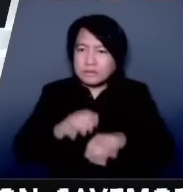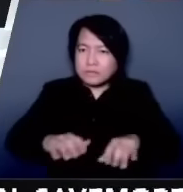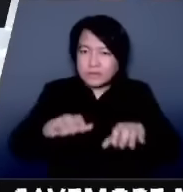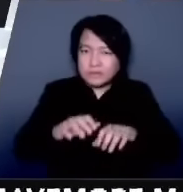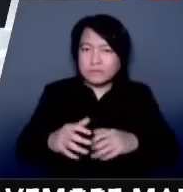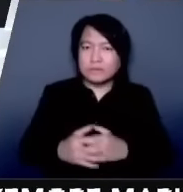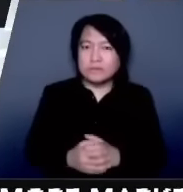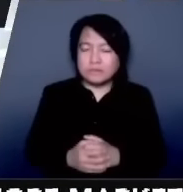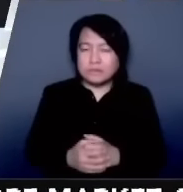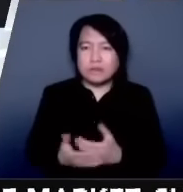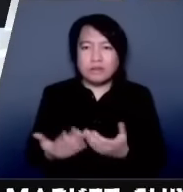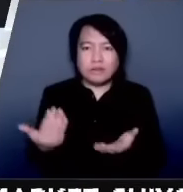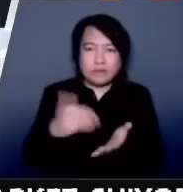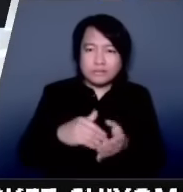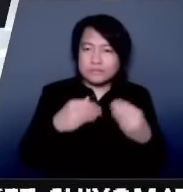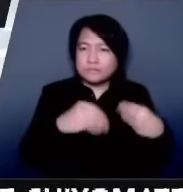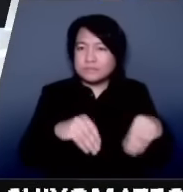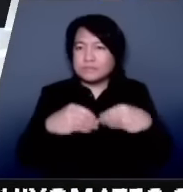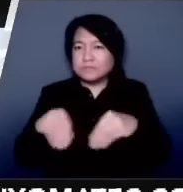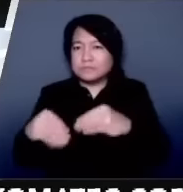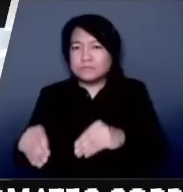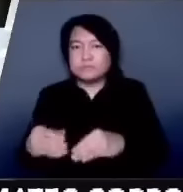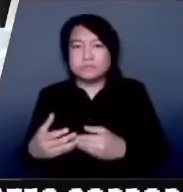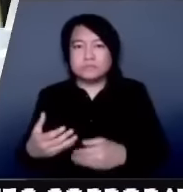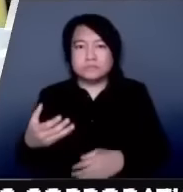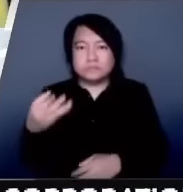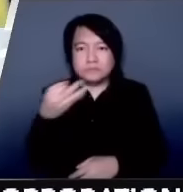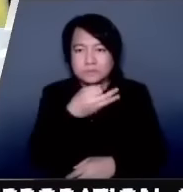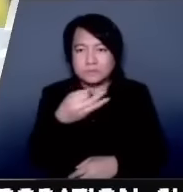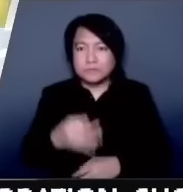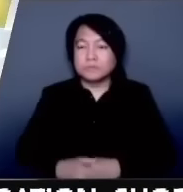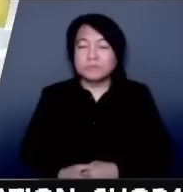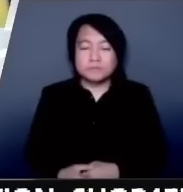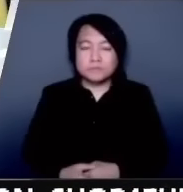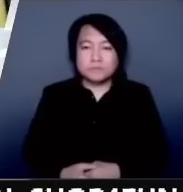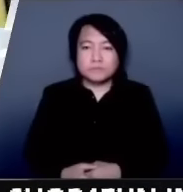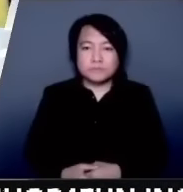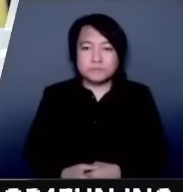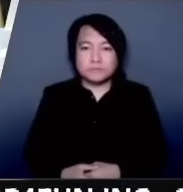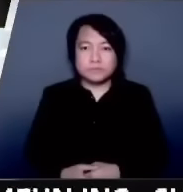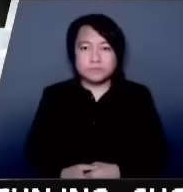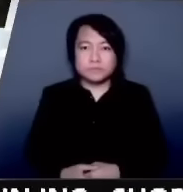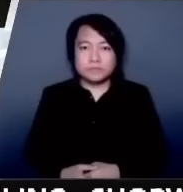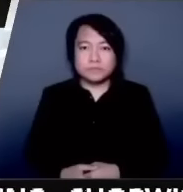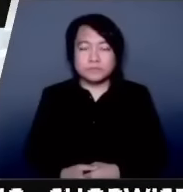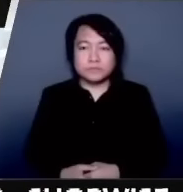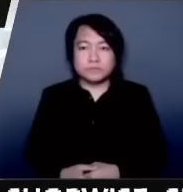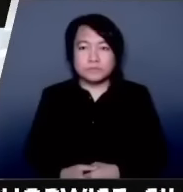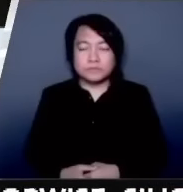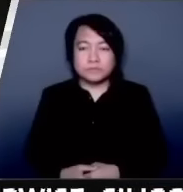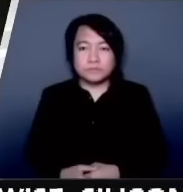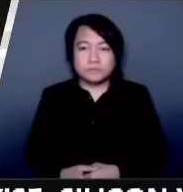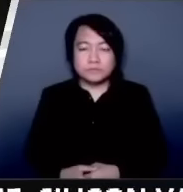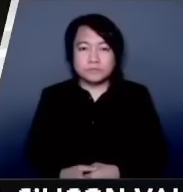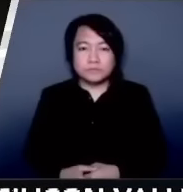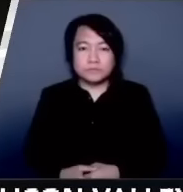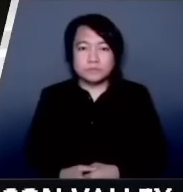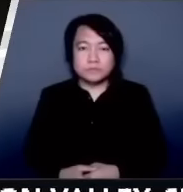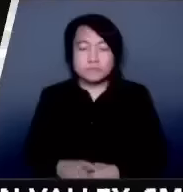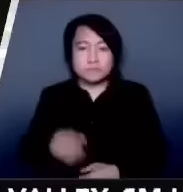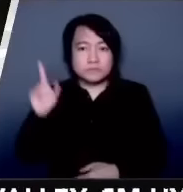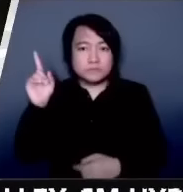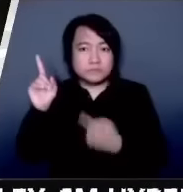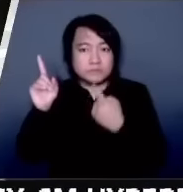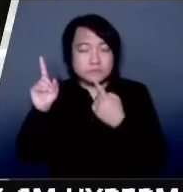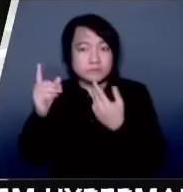mag-supply ng mga pinagbabawal na gamot. Abogado ko na lang po ang magsasalita sa korte. Pero yung minor po, kinakasangkapan niyo